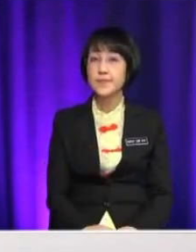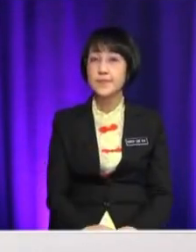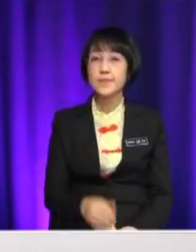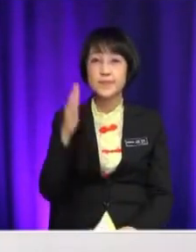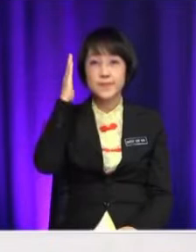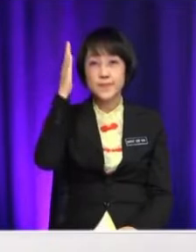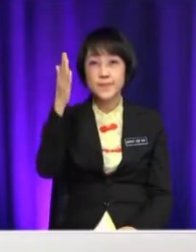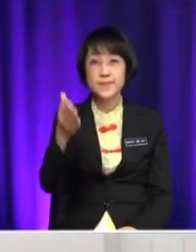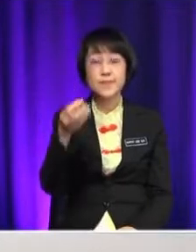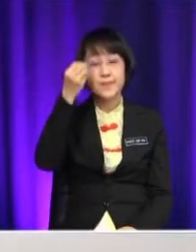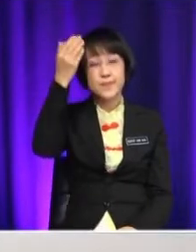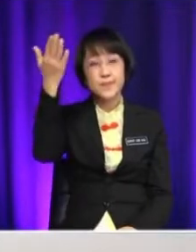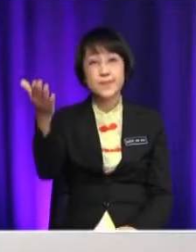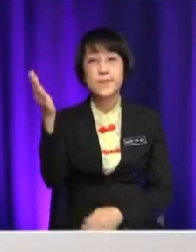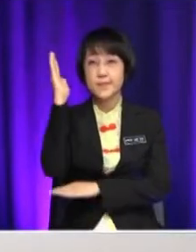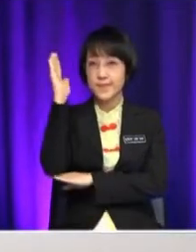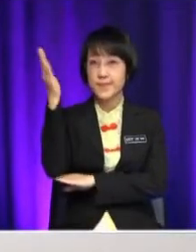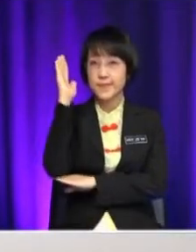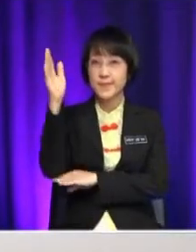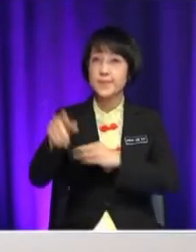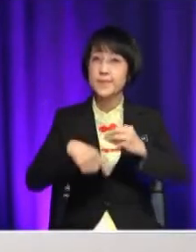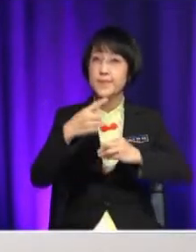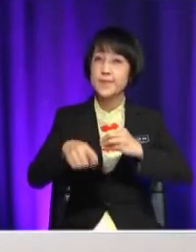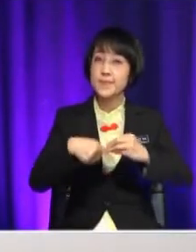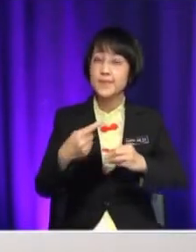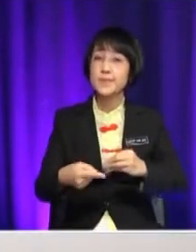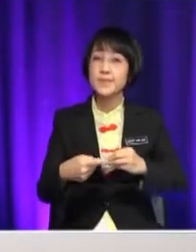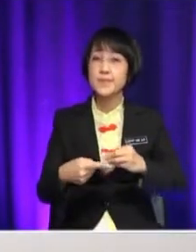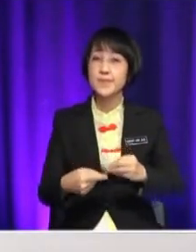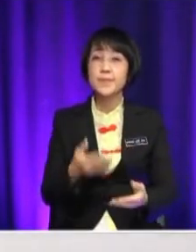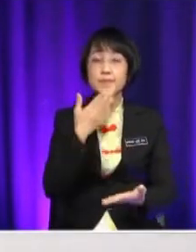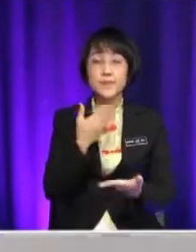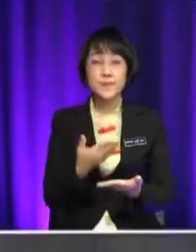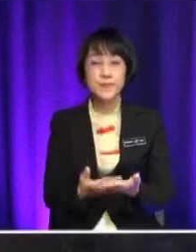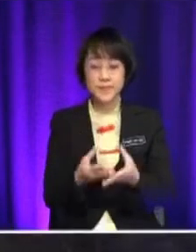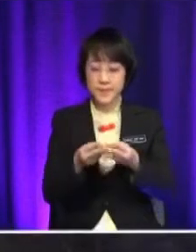akan menyampaikan ceramah berkaitan manfaat baja kompos.